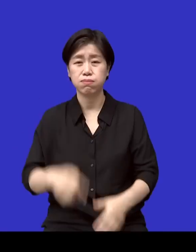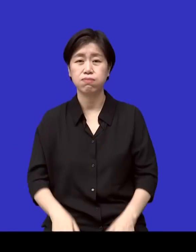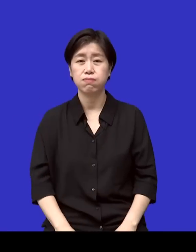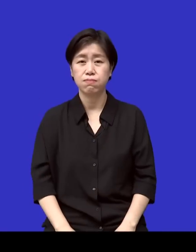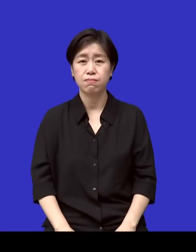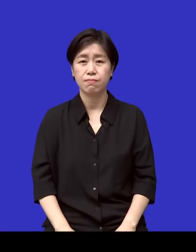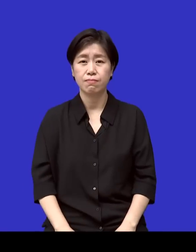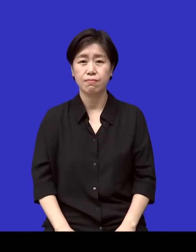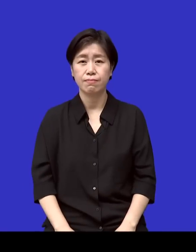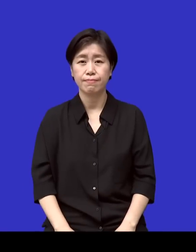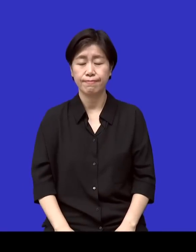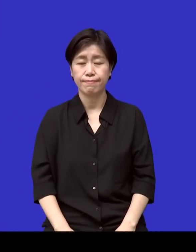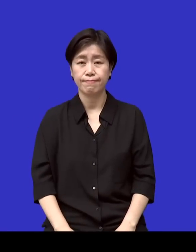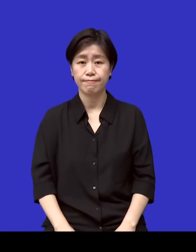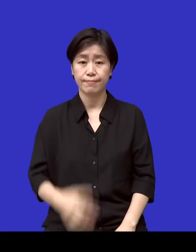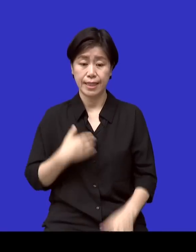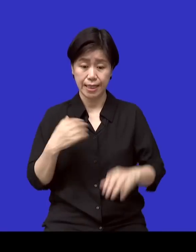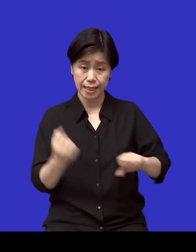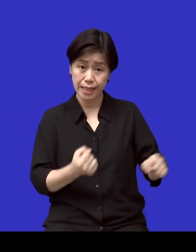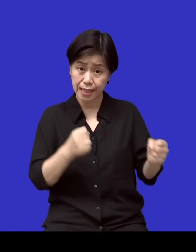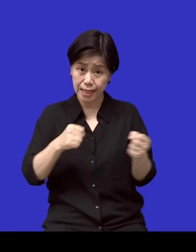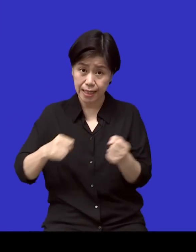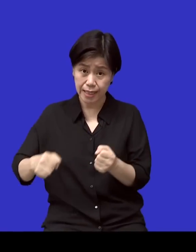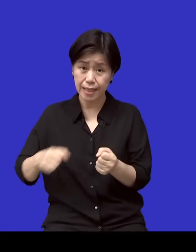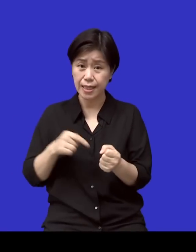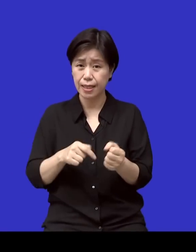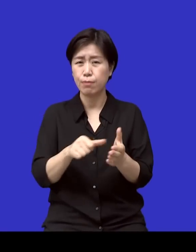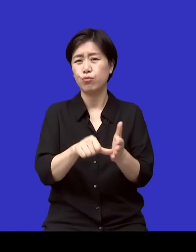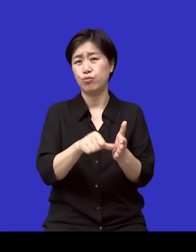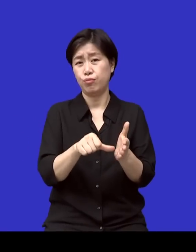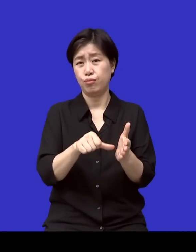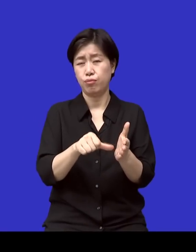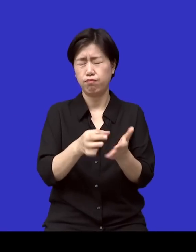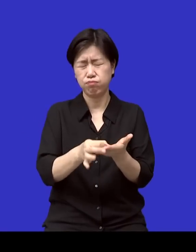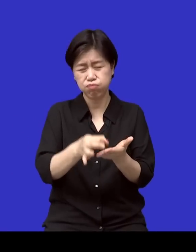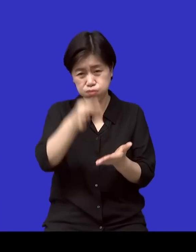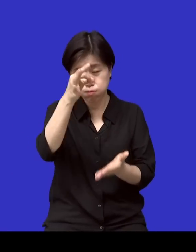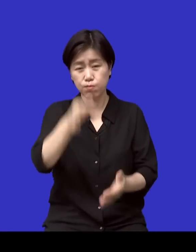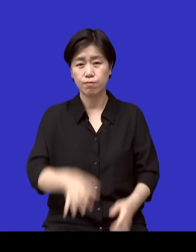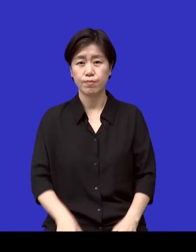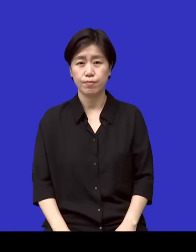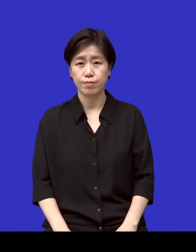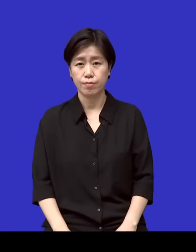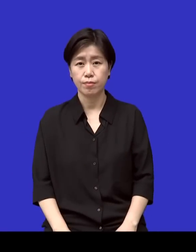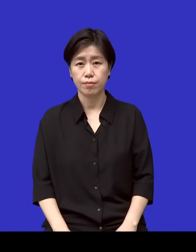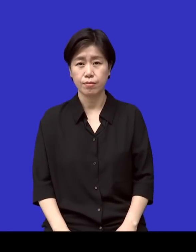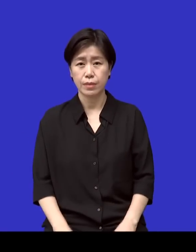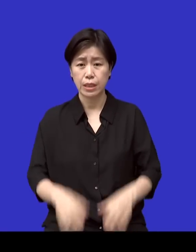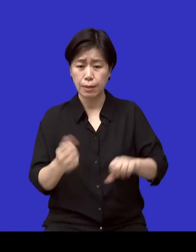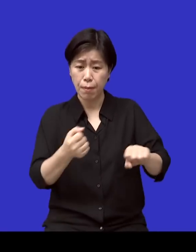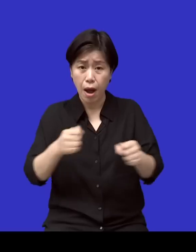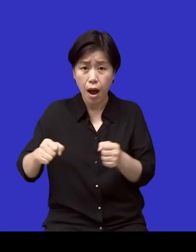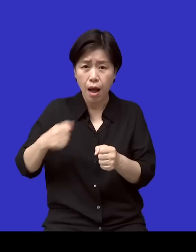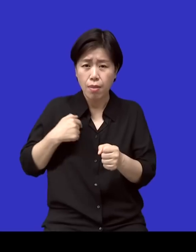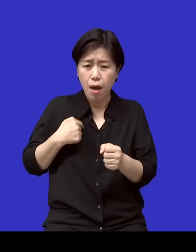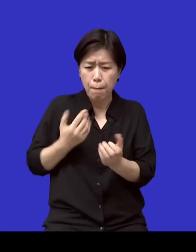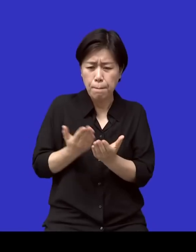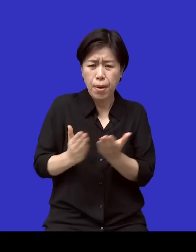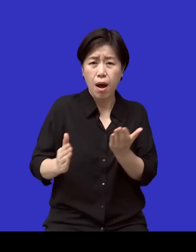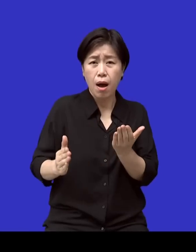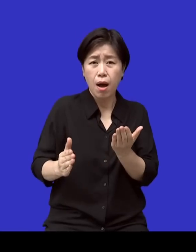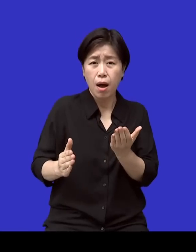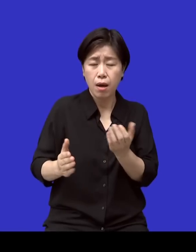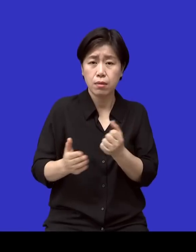시기였고 사실 장비 자체도 저희가 사실 고가의 장비예요. 근데 장비가 안 맞으니까 그럼 장비를